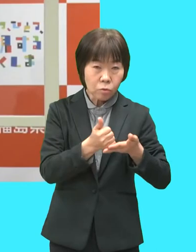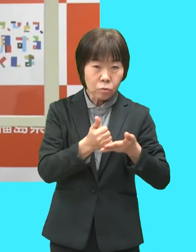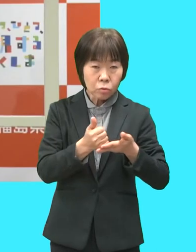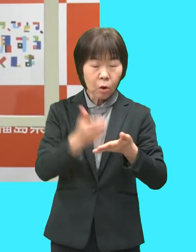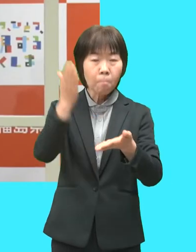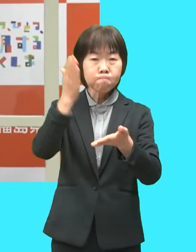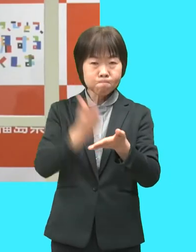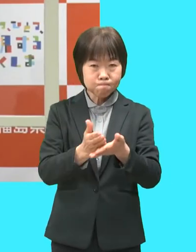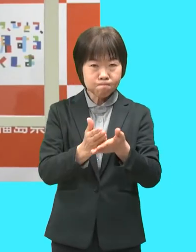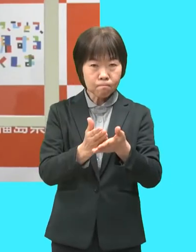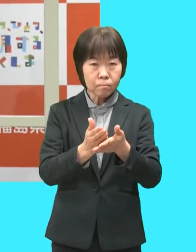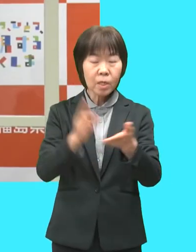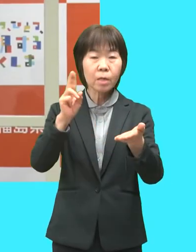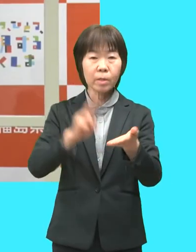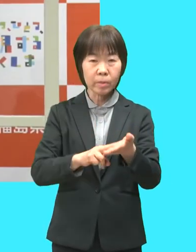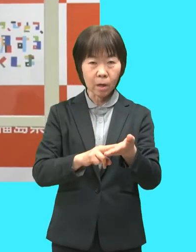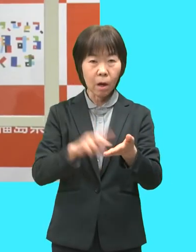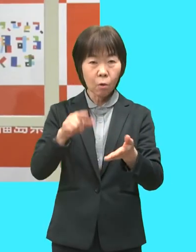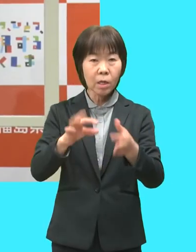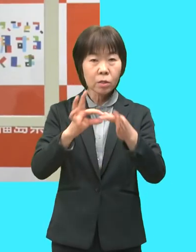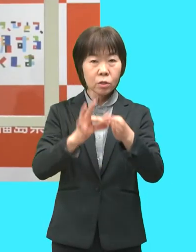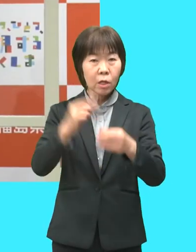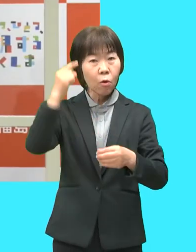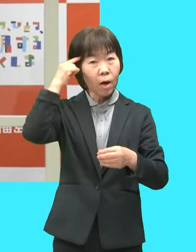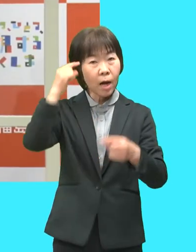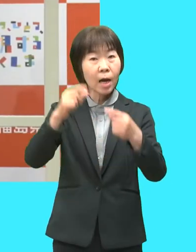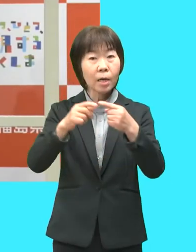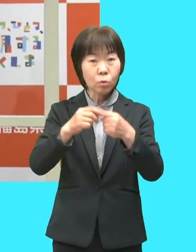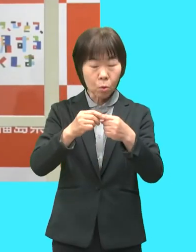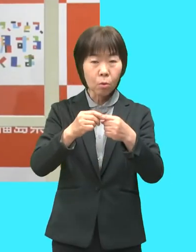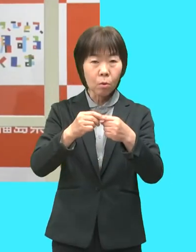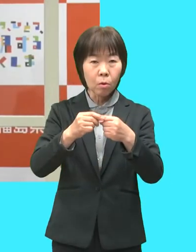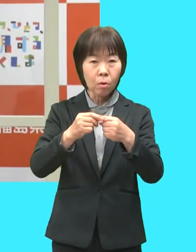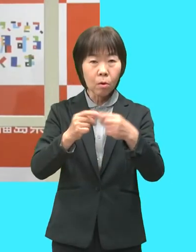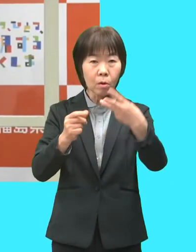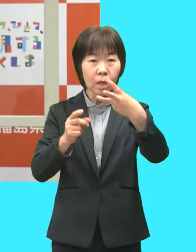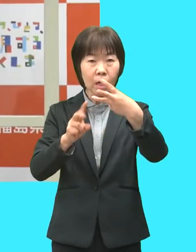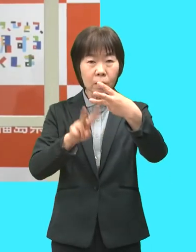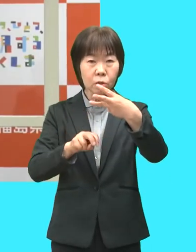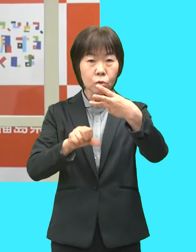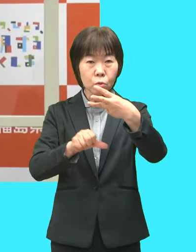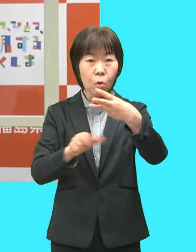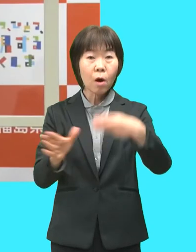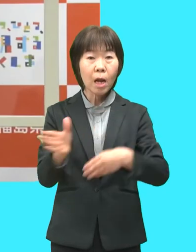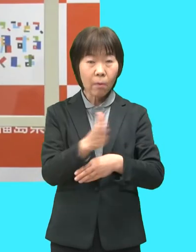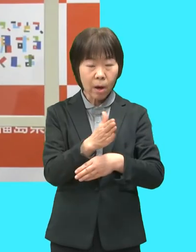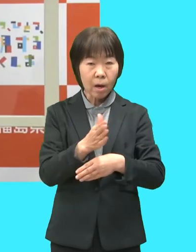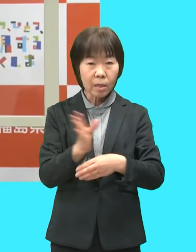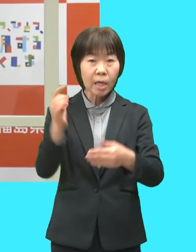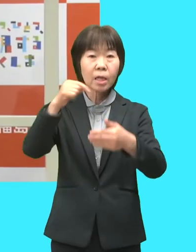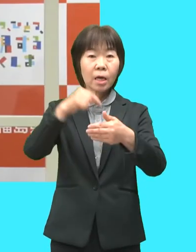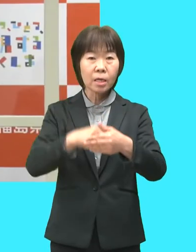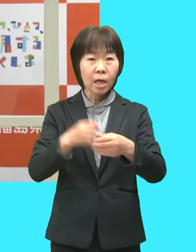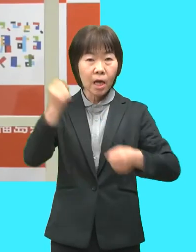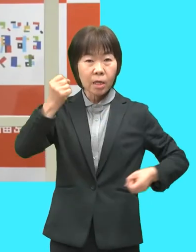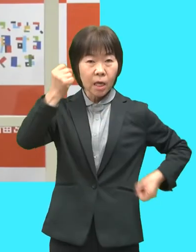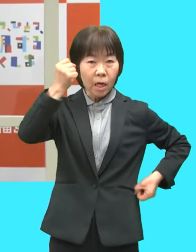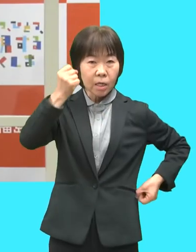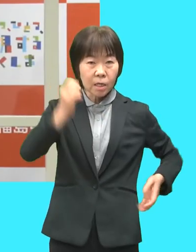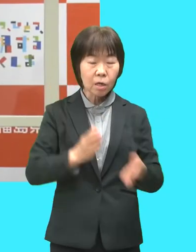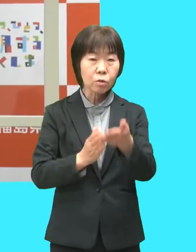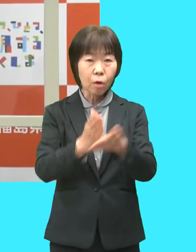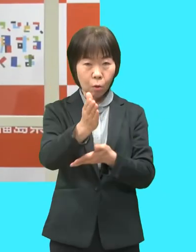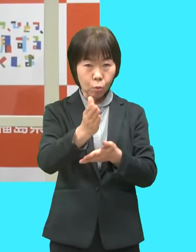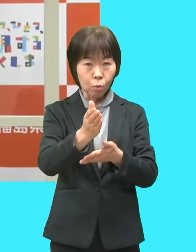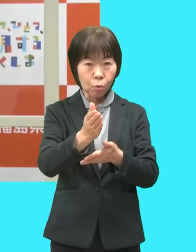することが正式に決まりました。これについて知事の受け止めと、25日からは県内で聖火リレーがスタートしますけれども、グ